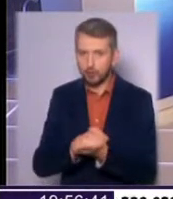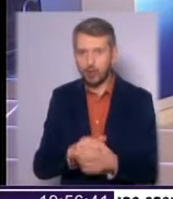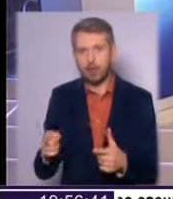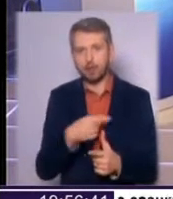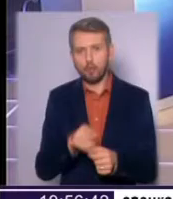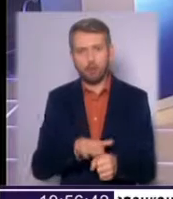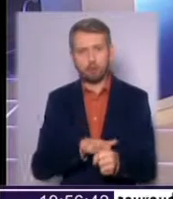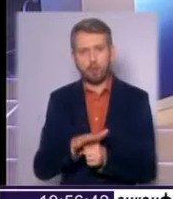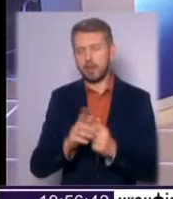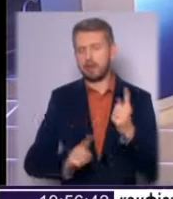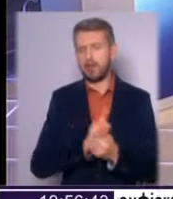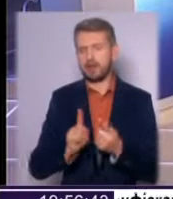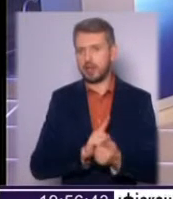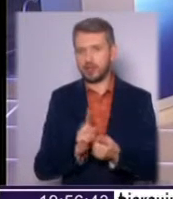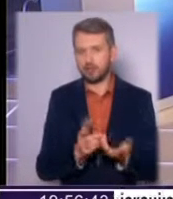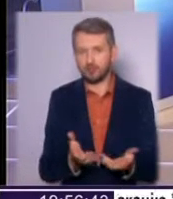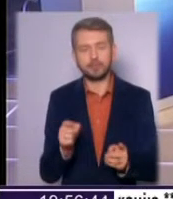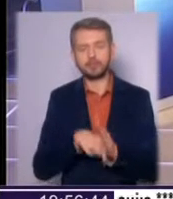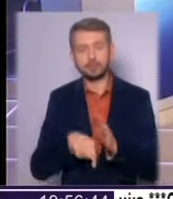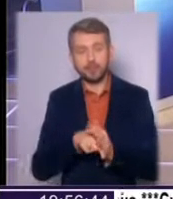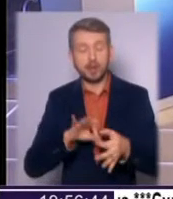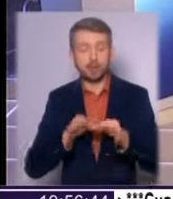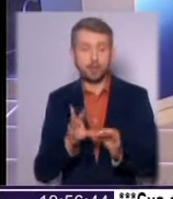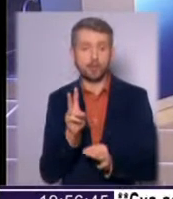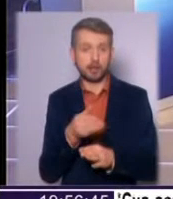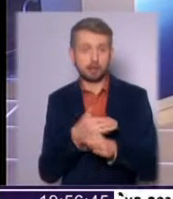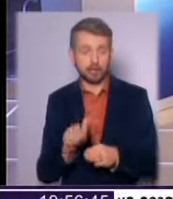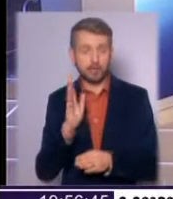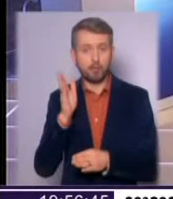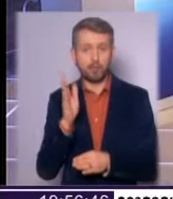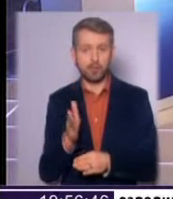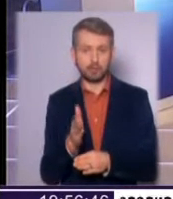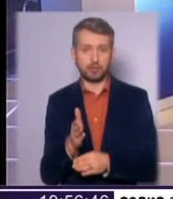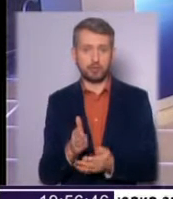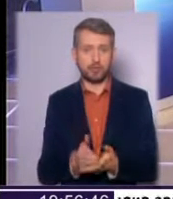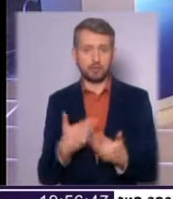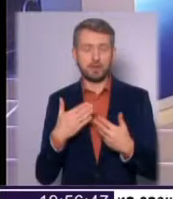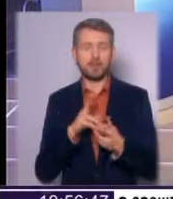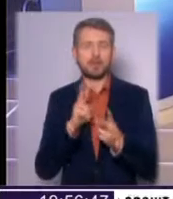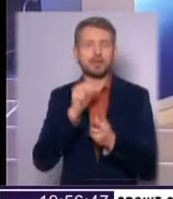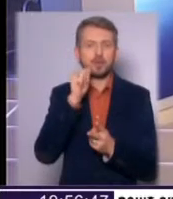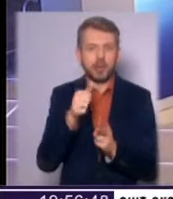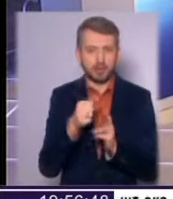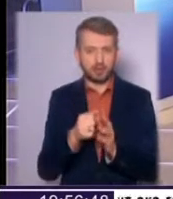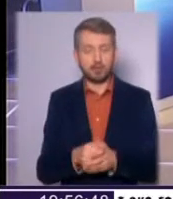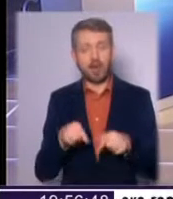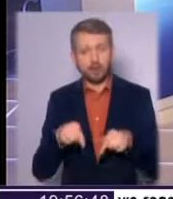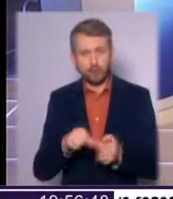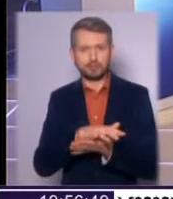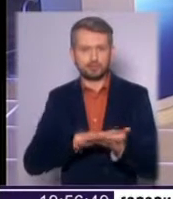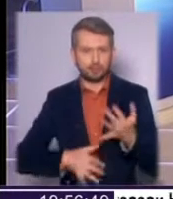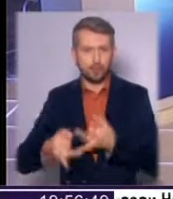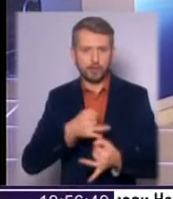повне перезавантаження. Що це означає? Детально у третій частині. Попереду ж невеличка перерва. І о 20-й годині сьогодні поговоримо